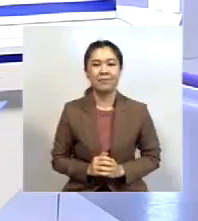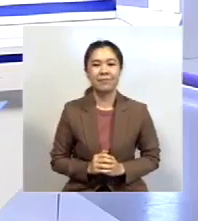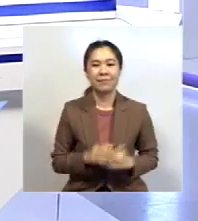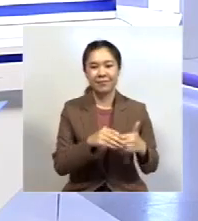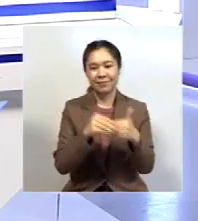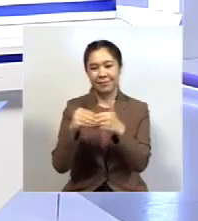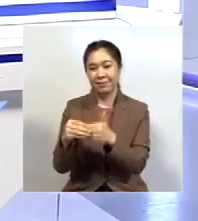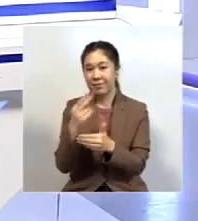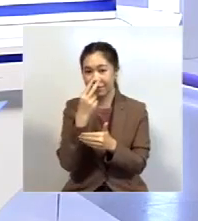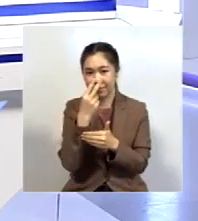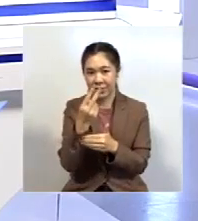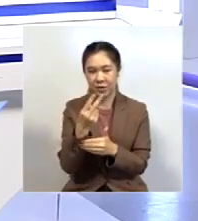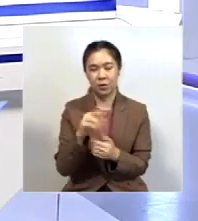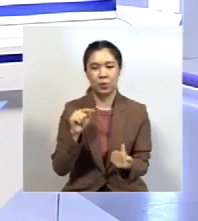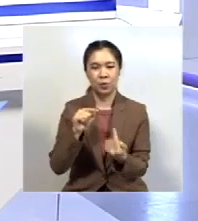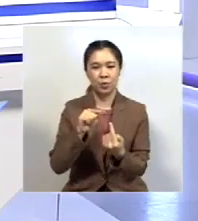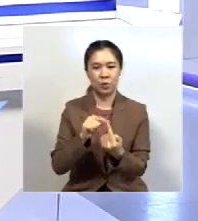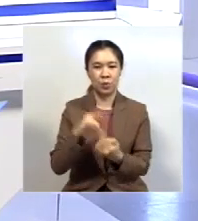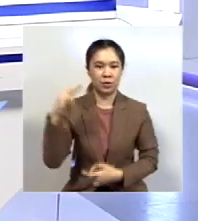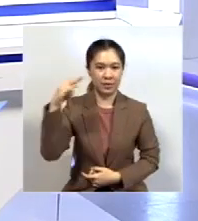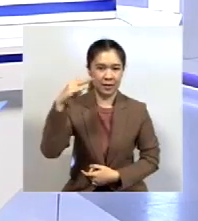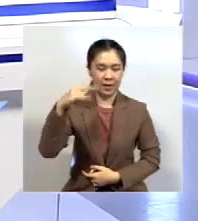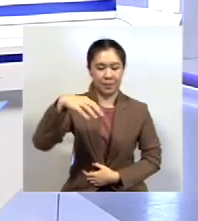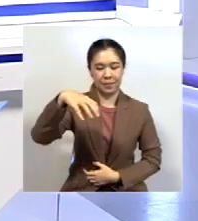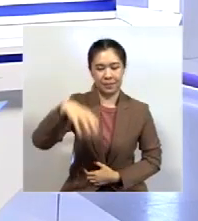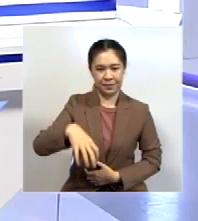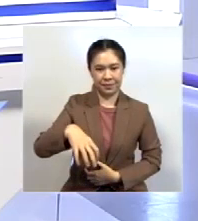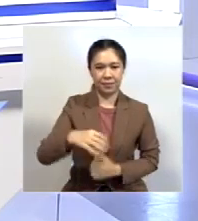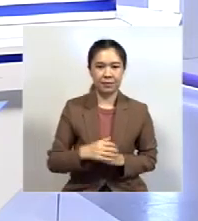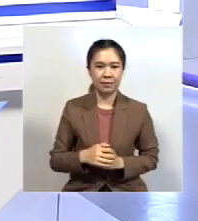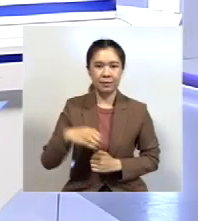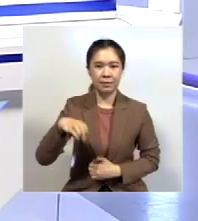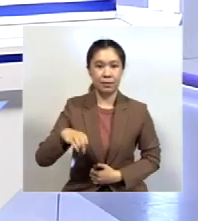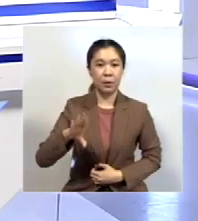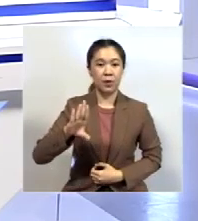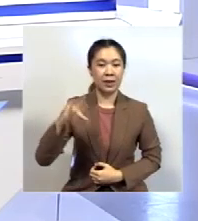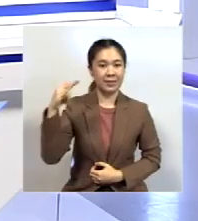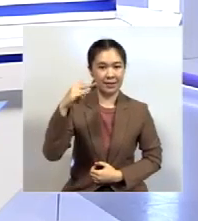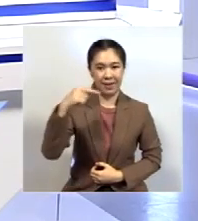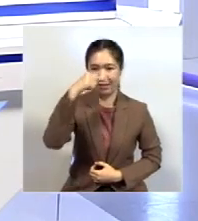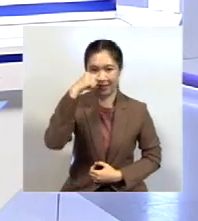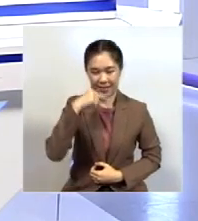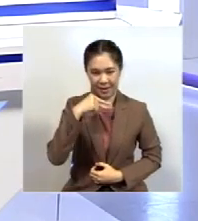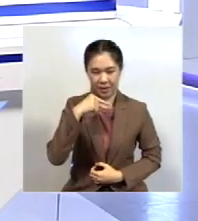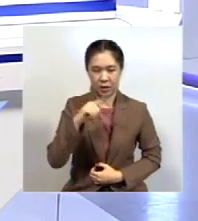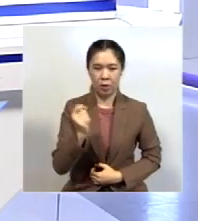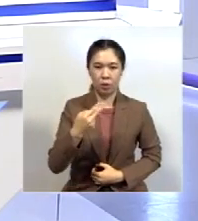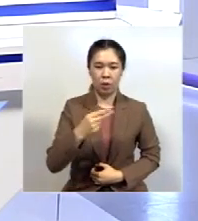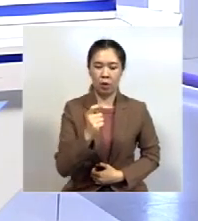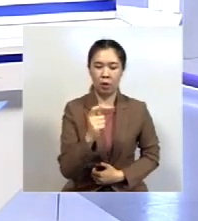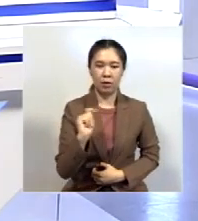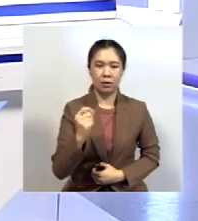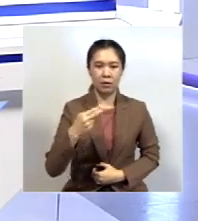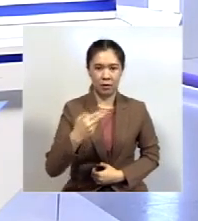พาคุณผู้ชมมาดูเรื่องของมาตรการการคัดกรองที่สนามบินกันบ้างตอนนี้ทางบริษัทท่าอากาศยานไทยจำกัดมหาชนหรือทอทเองเขาบอกว่